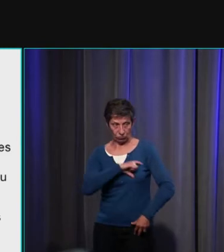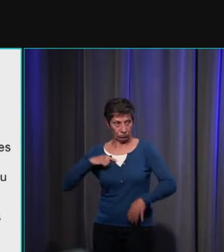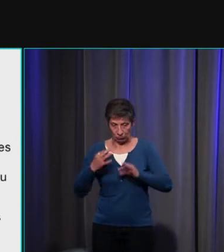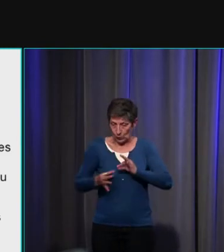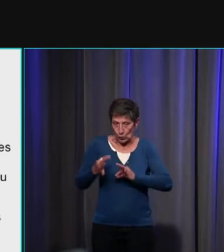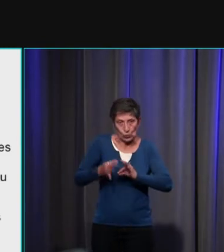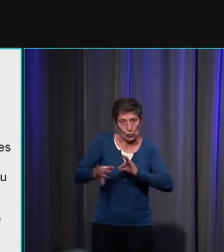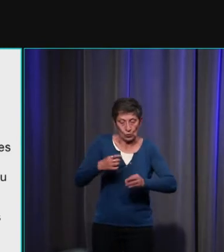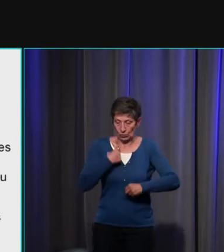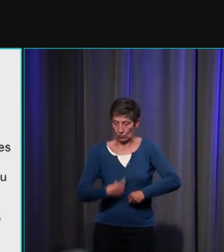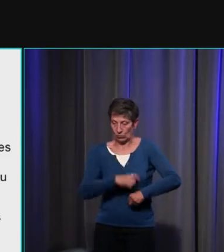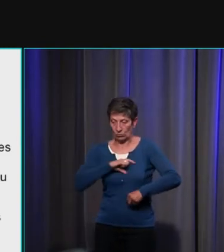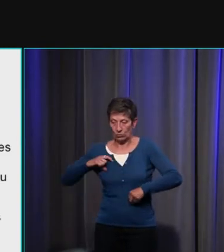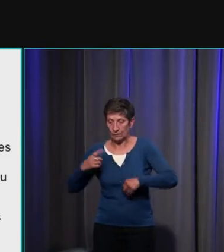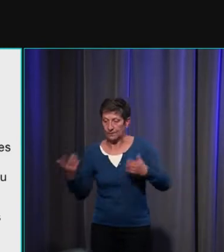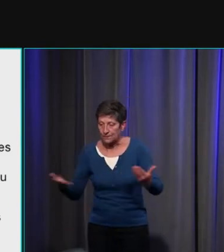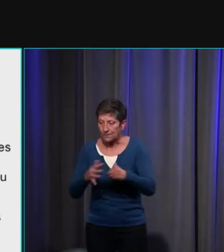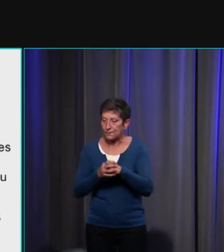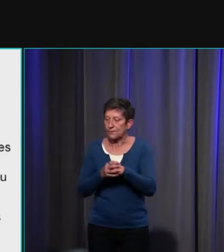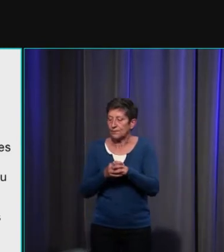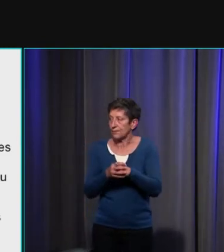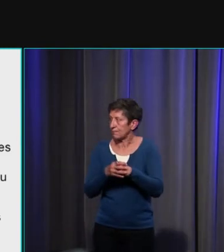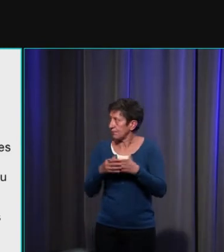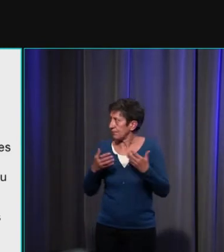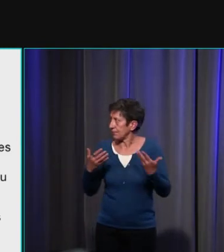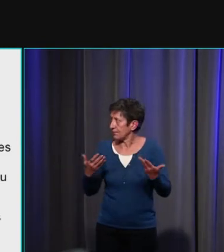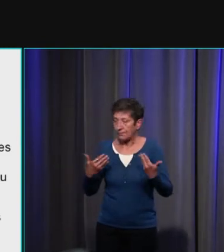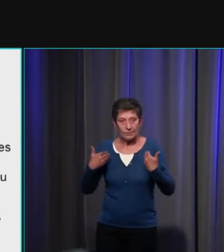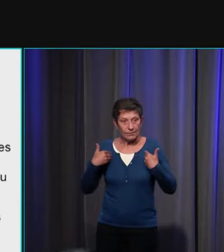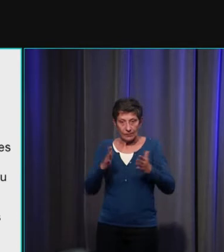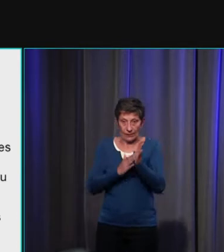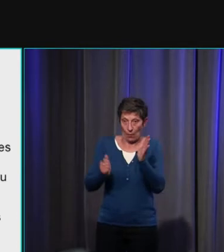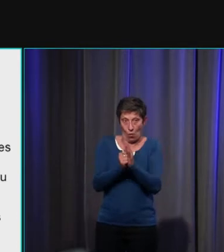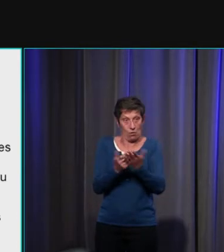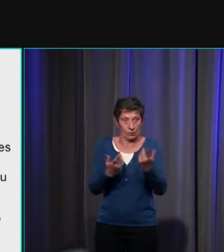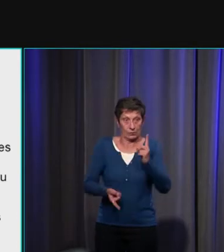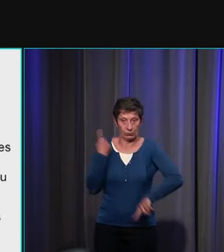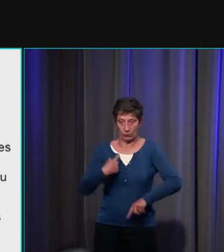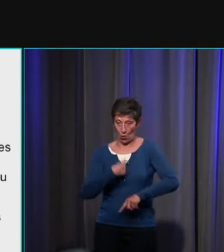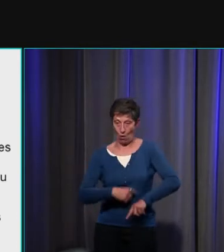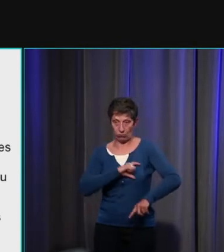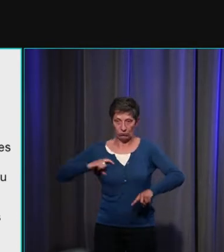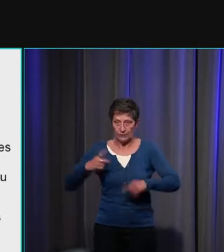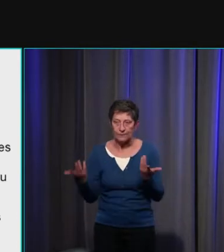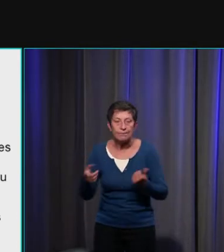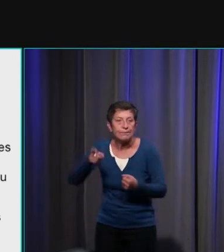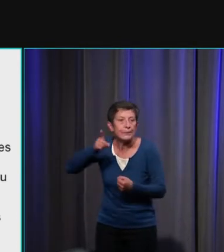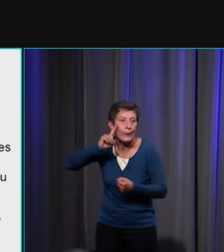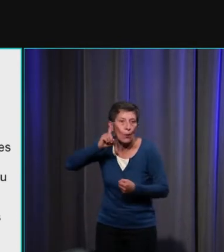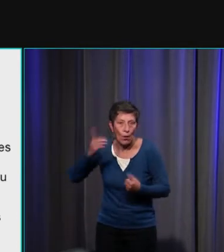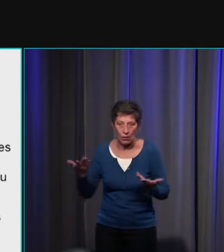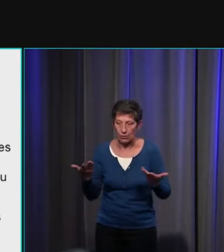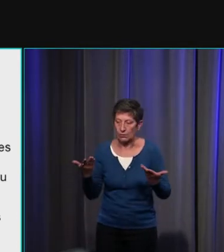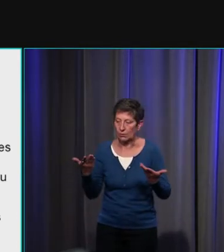croque ainsi clients disent ceux qui sont signés qui porte en signe particulier dans leurs vêtements lacroix parce que c'est